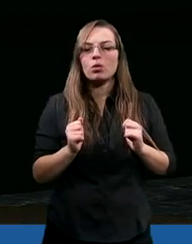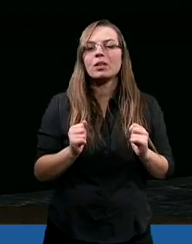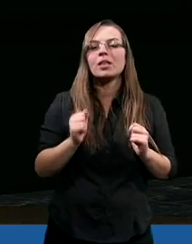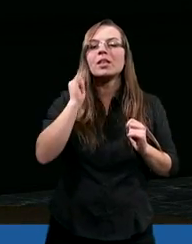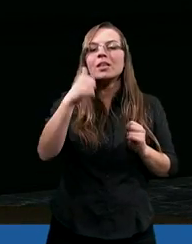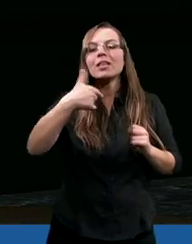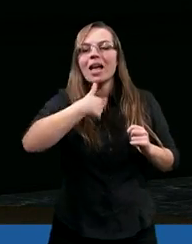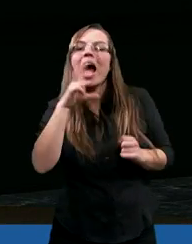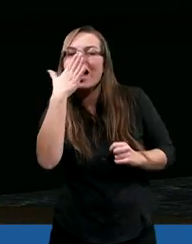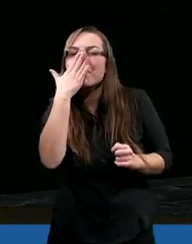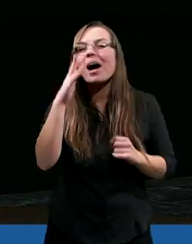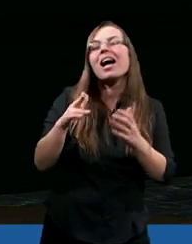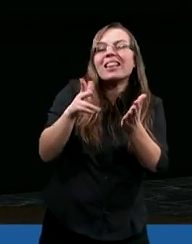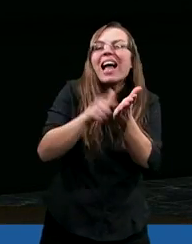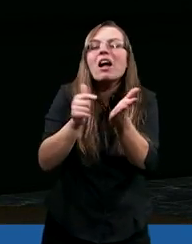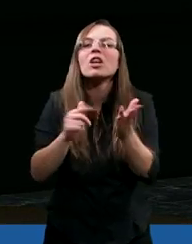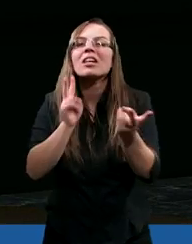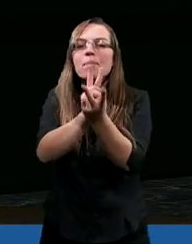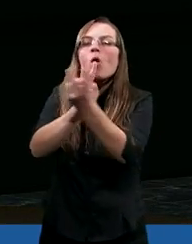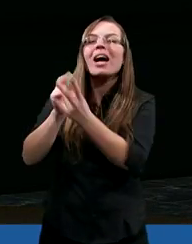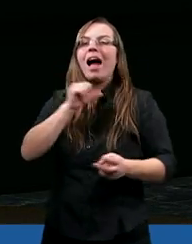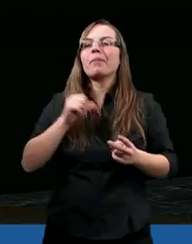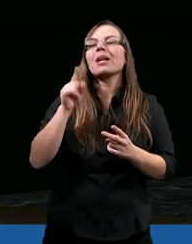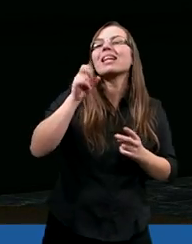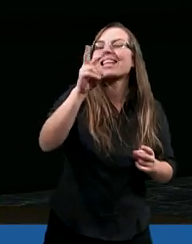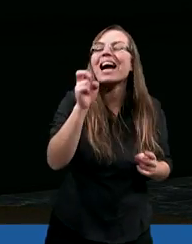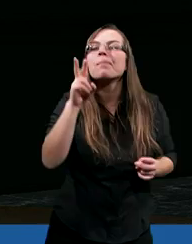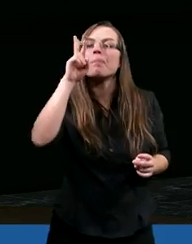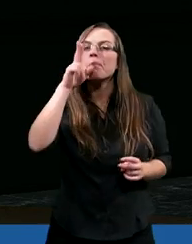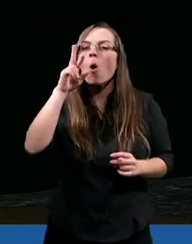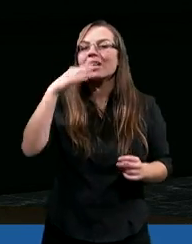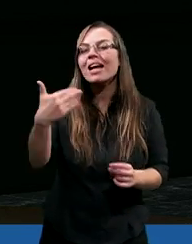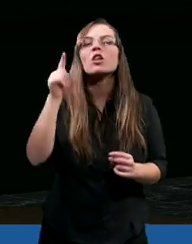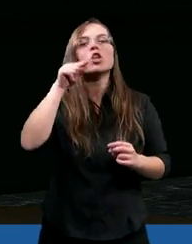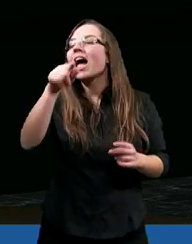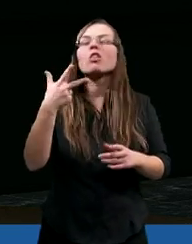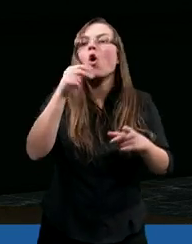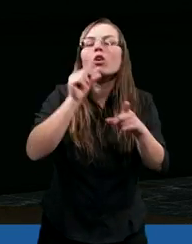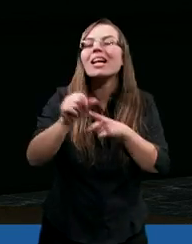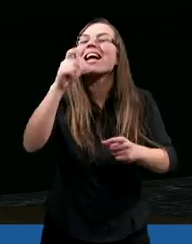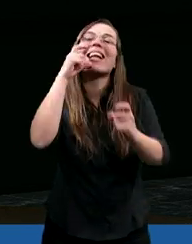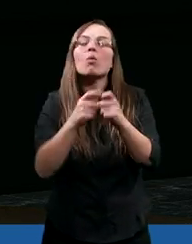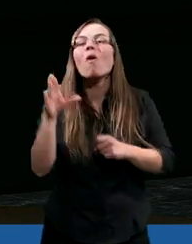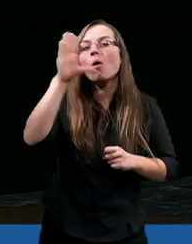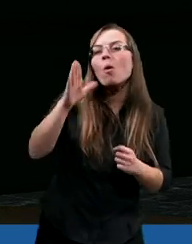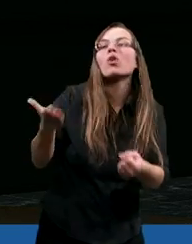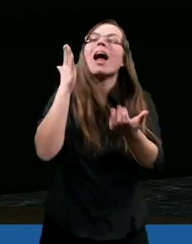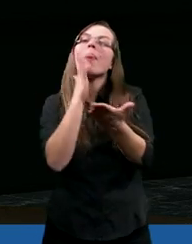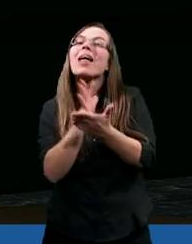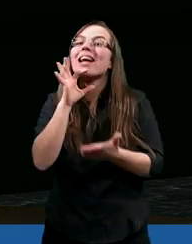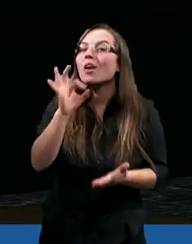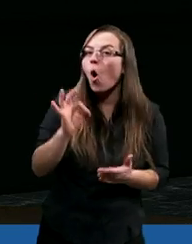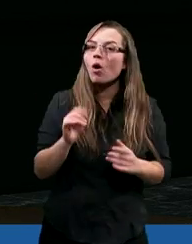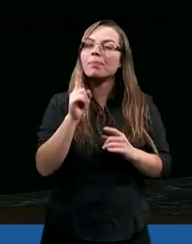Ja chyba najczęściej spotykałem się z takim pojęciem, że to nie jest Słowo Boże, tylko